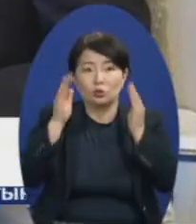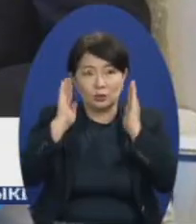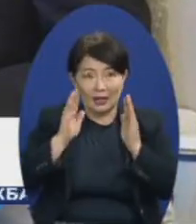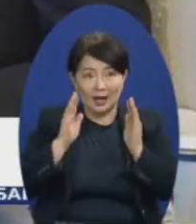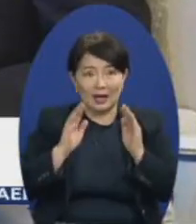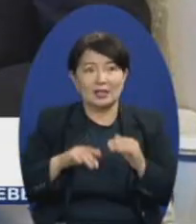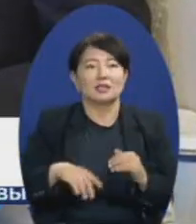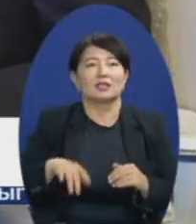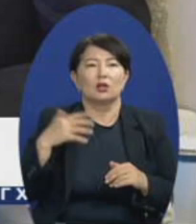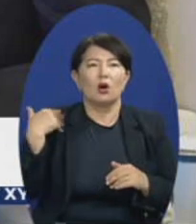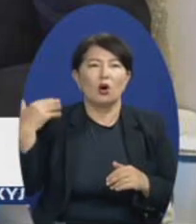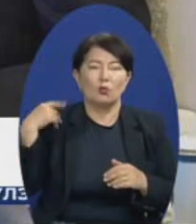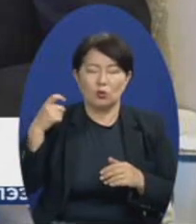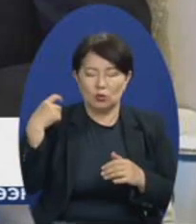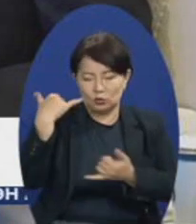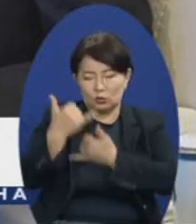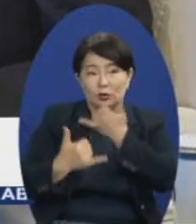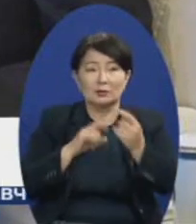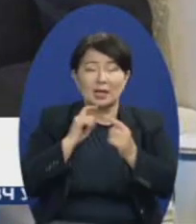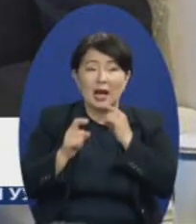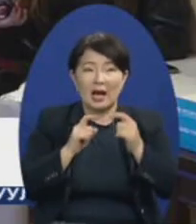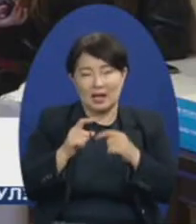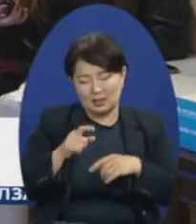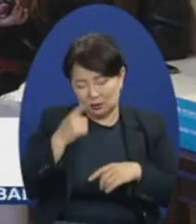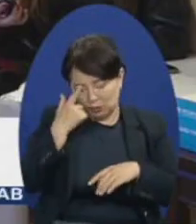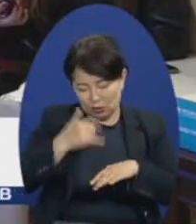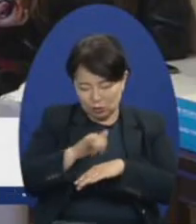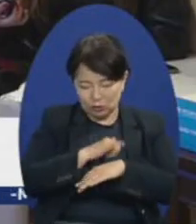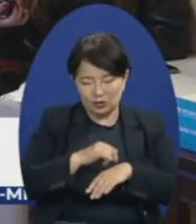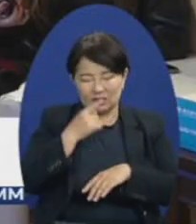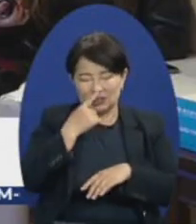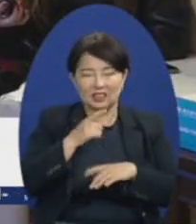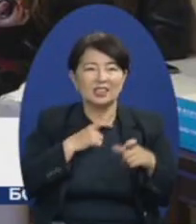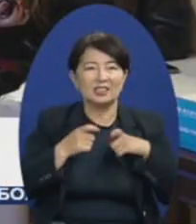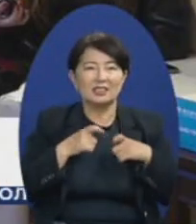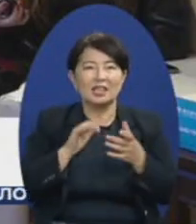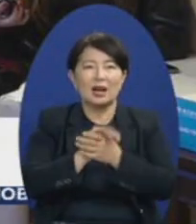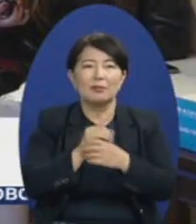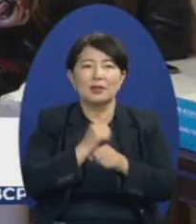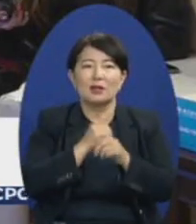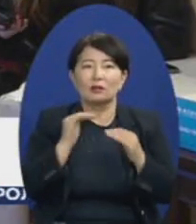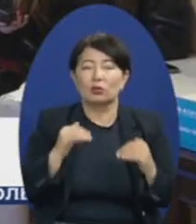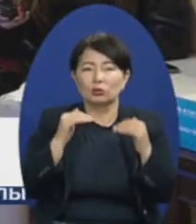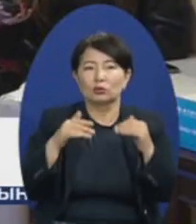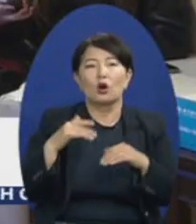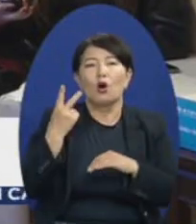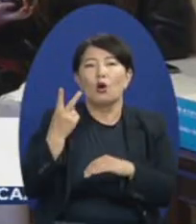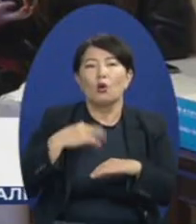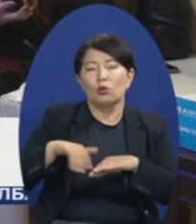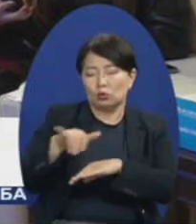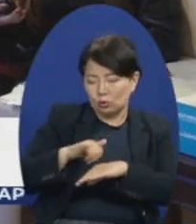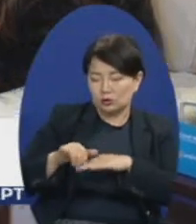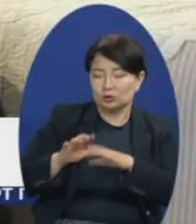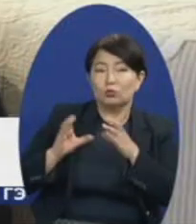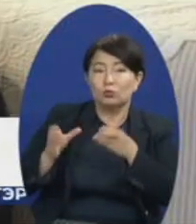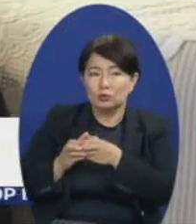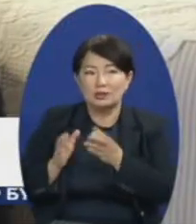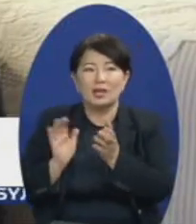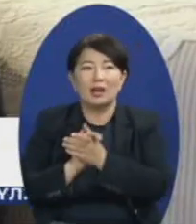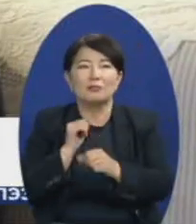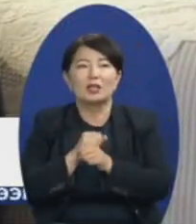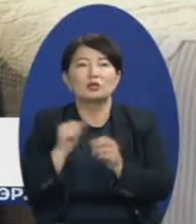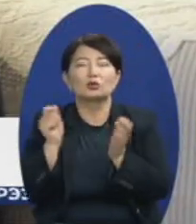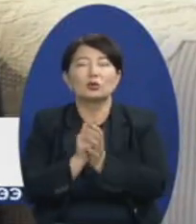Үн эртний уламжлалт харилцаатай Монгол улс бүгд найрамдахтай дард улсын эдийн засгийн хамтын ажиллагааг үргэлжүүлэх нь хоёр оронд хөдөөгүй бүс нутгийн хамтын ажиллагаанд чухал